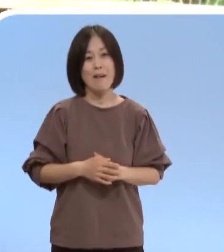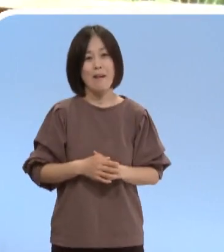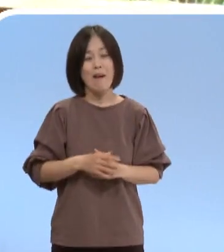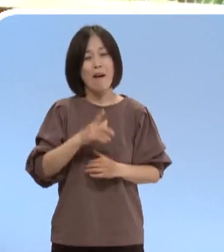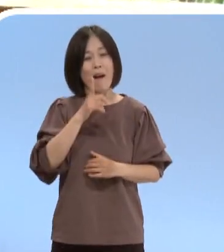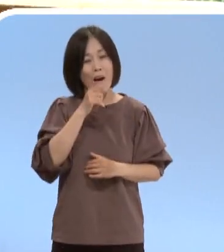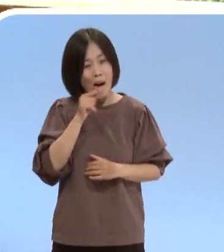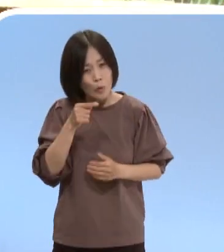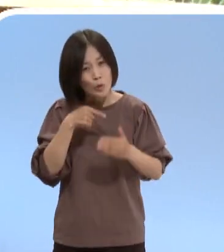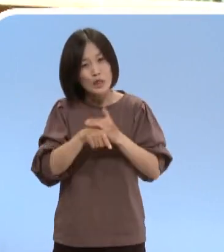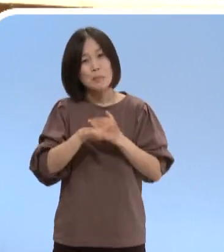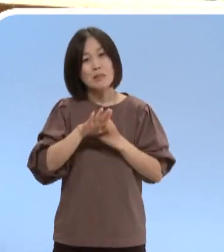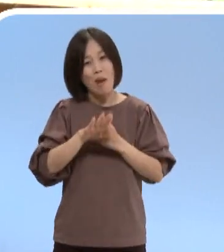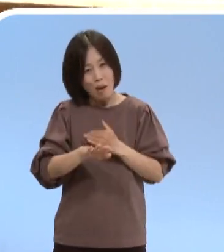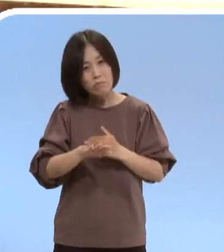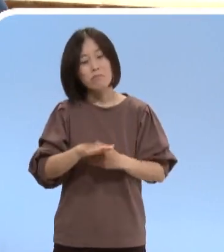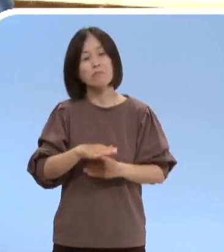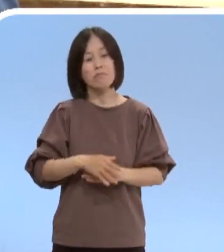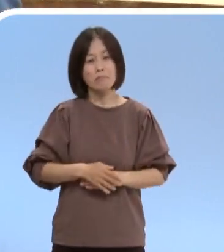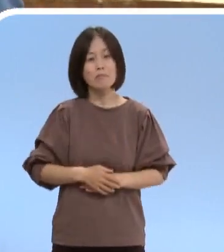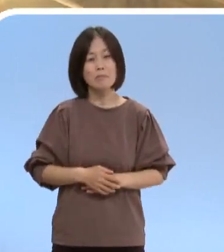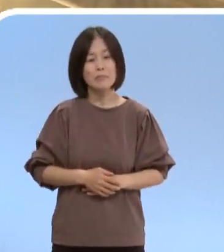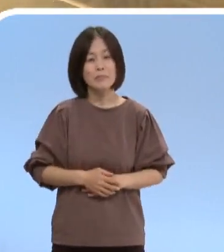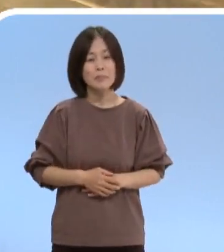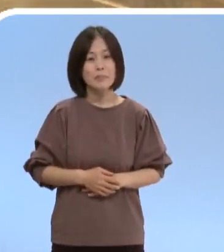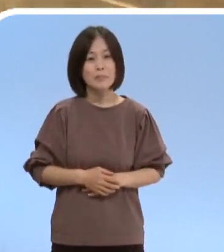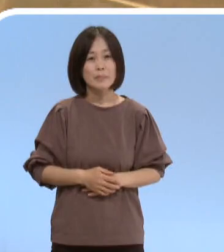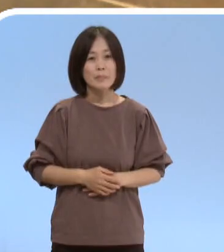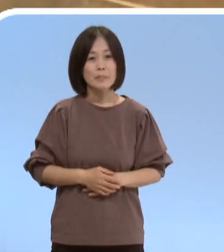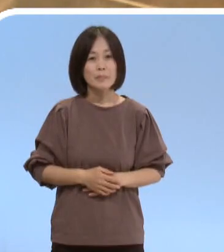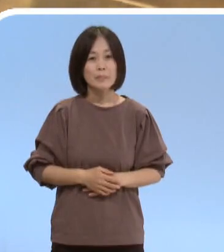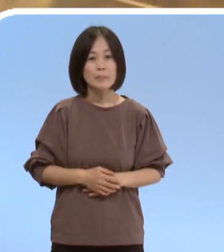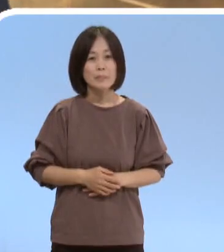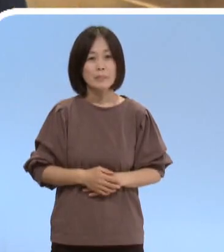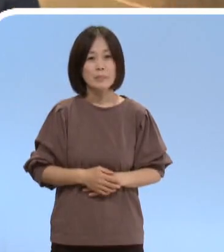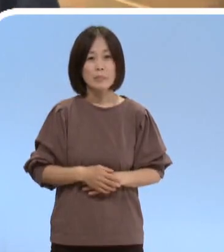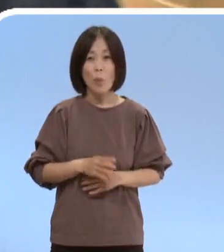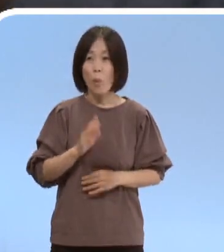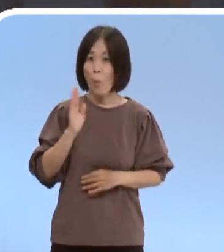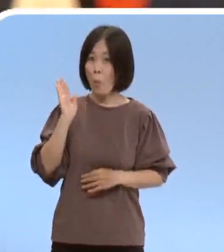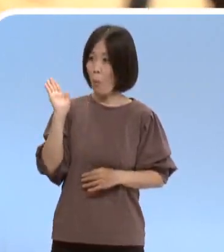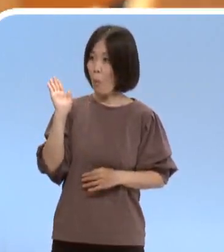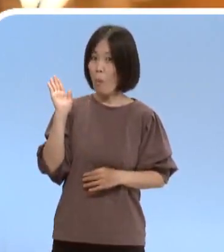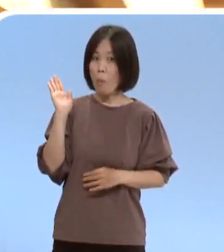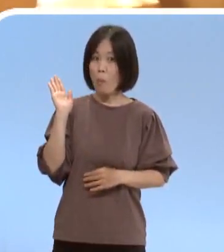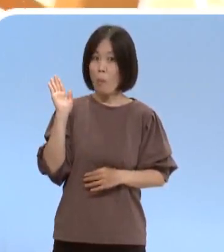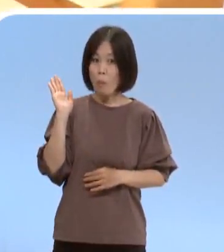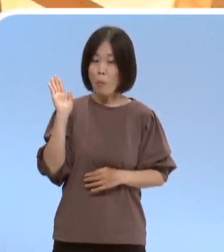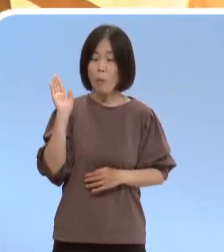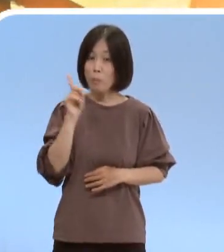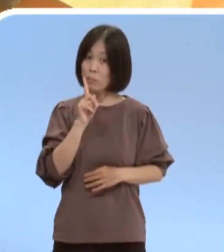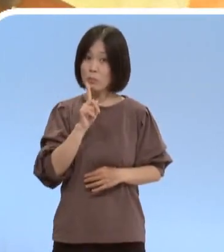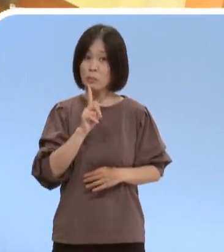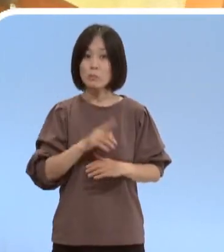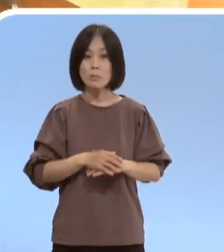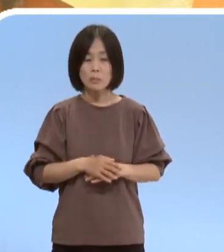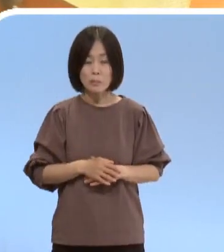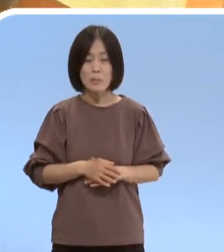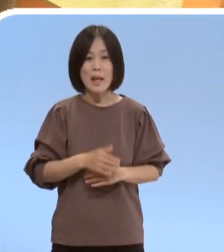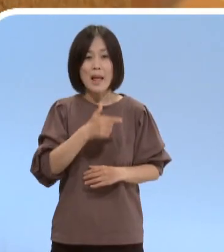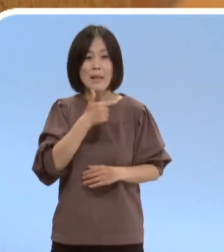。そういう意味があったんですね。 と、ここで心さんが珍しいものを発見。